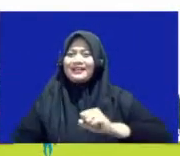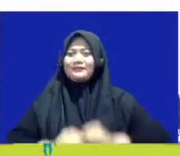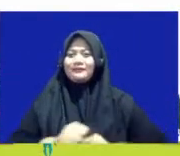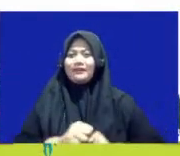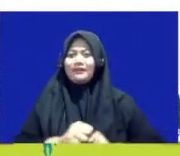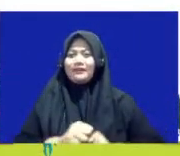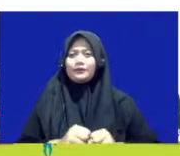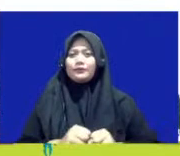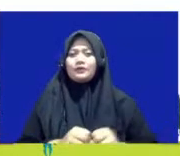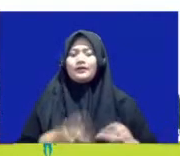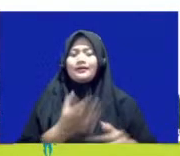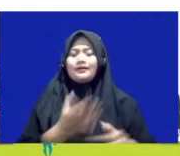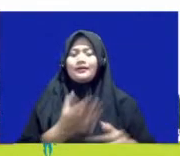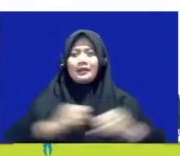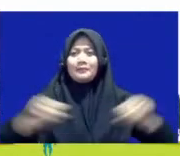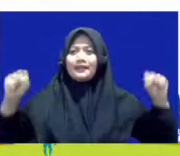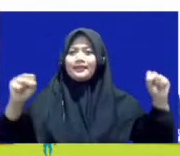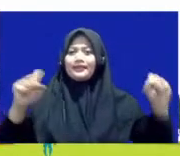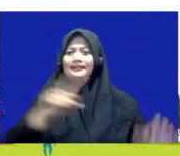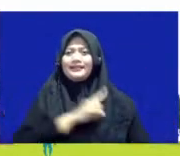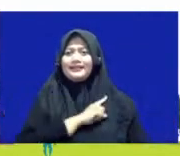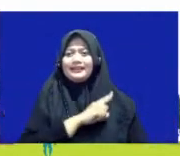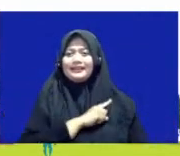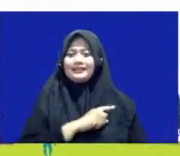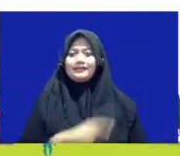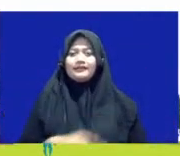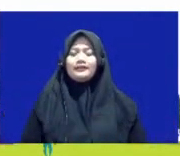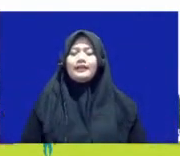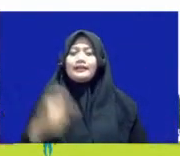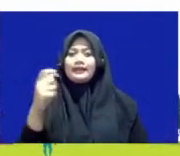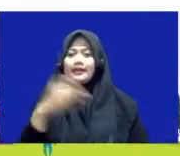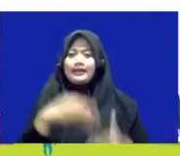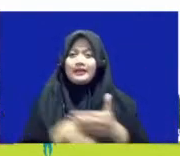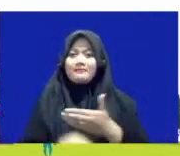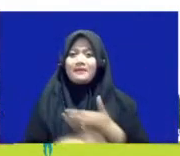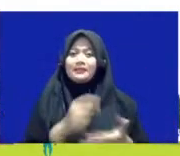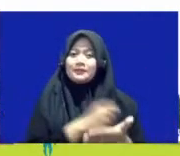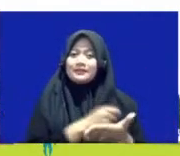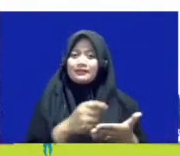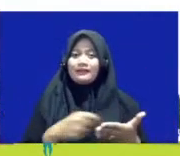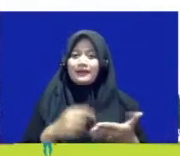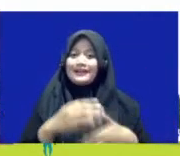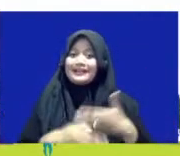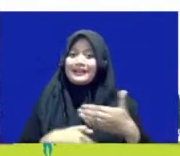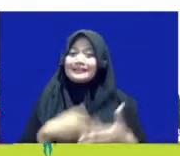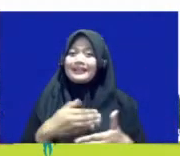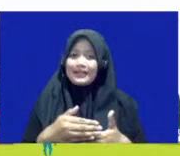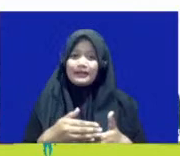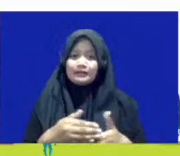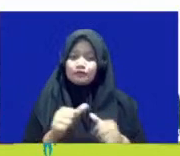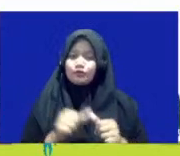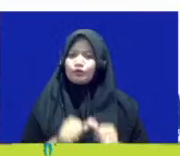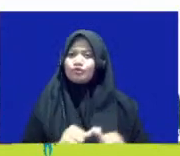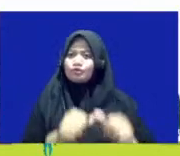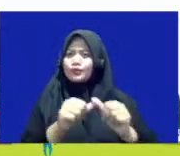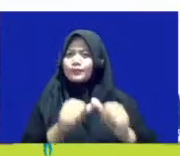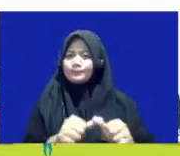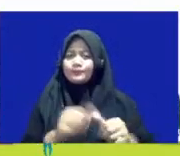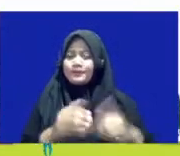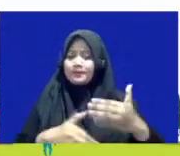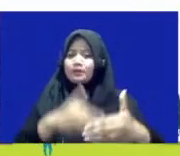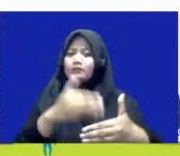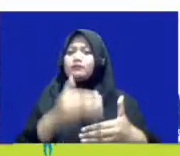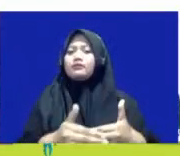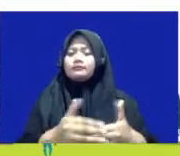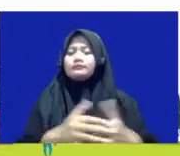diri. Tagana Masuk Sekolah sendiri dilaksanakan secara terus-menerus, berkelanjutan